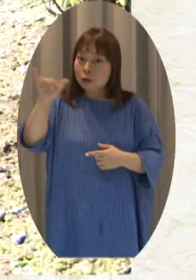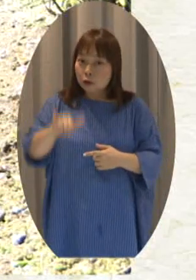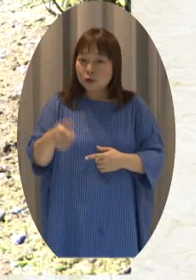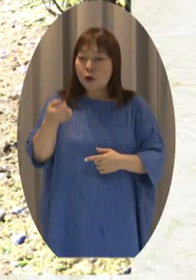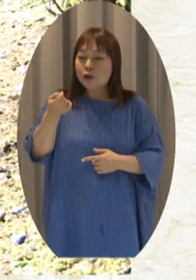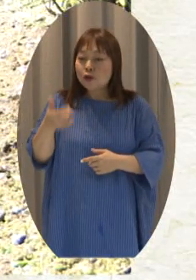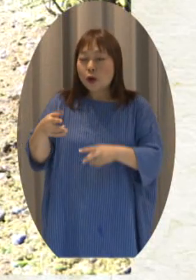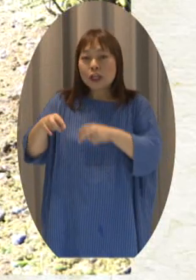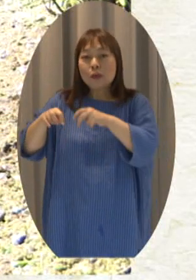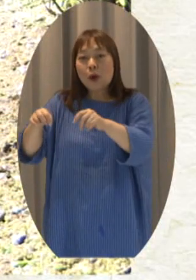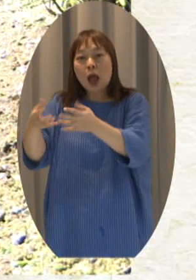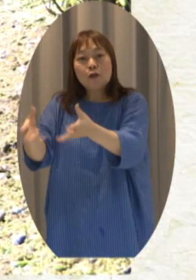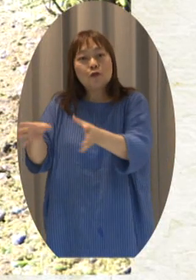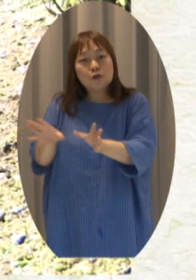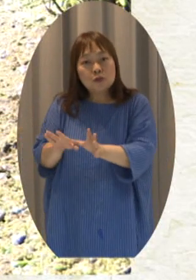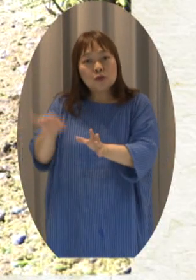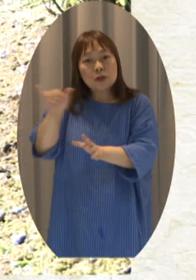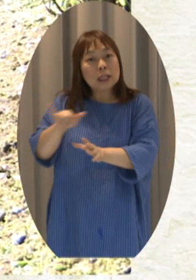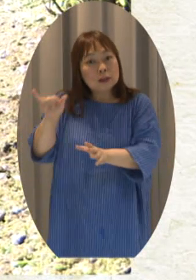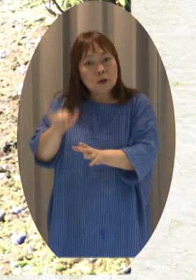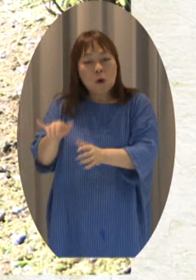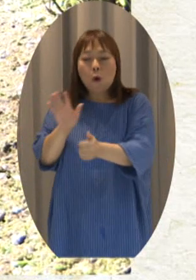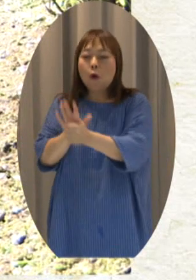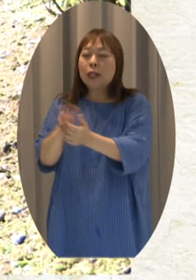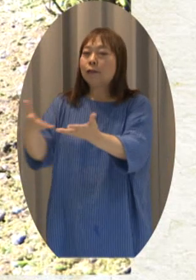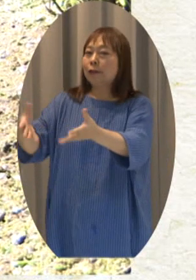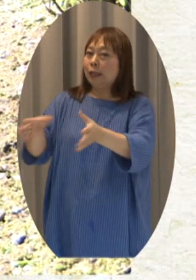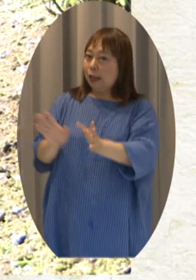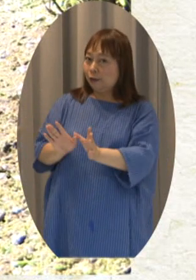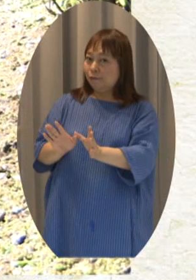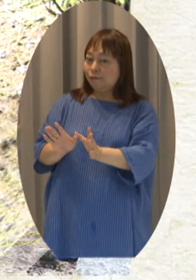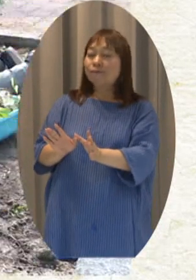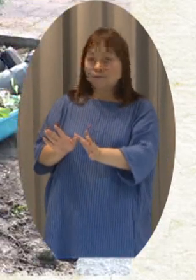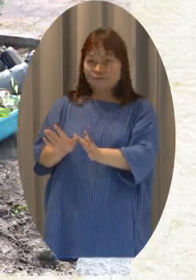ちょいぼらグループ八千代お助け隊です。